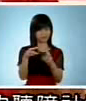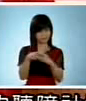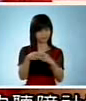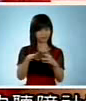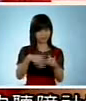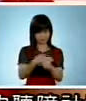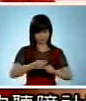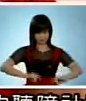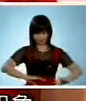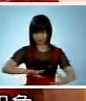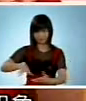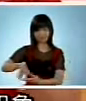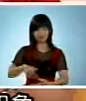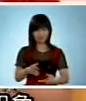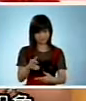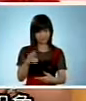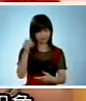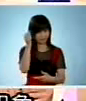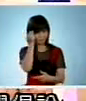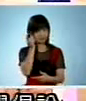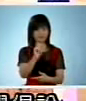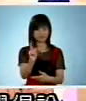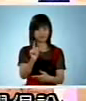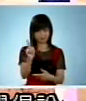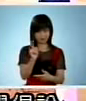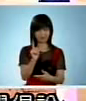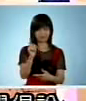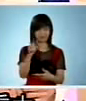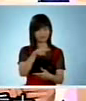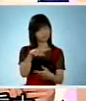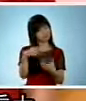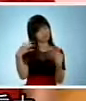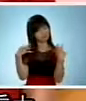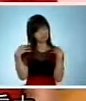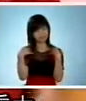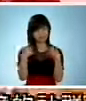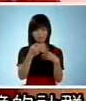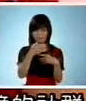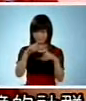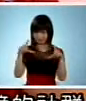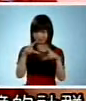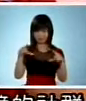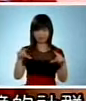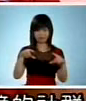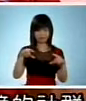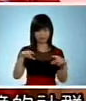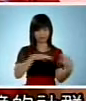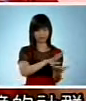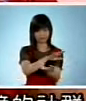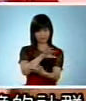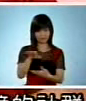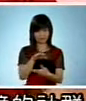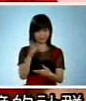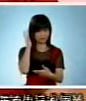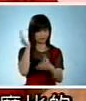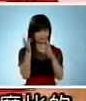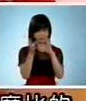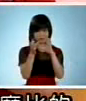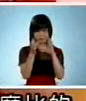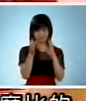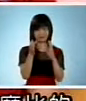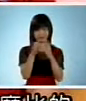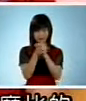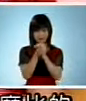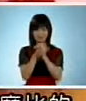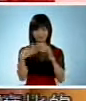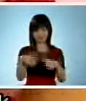全世界的听障社群呢、哦、什么样子的印象？所以我们特别觉得说我们责任很重大哈、 哦。当然， 现在全世界的听障的社群都知道台